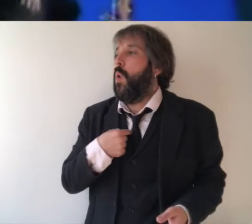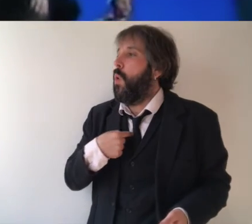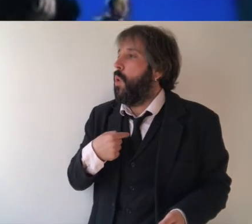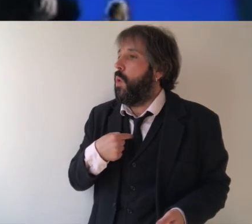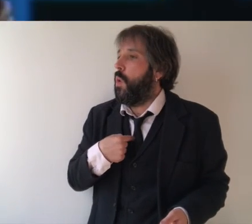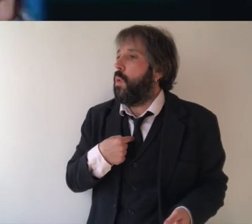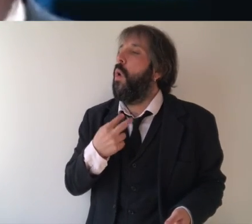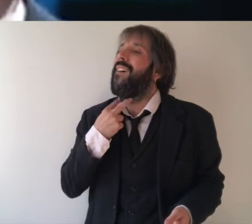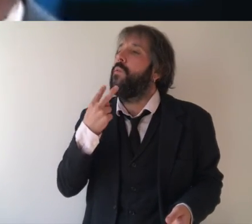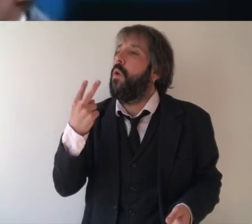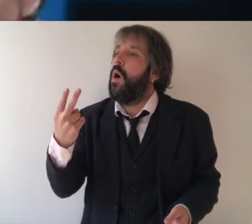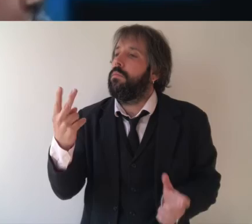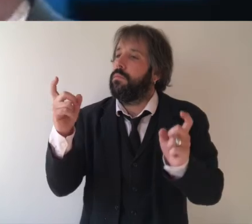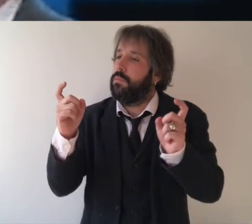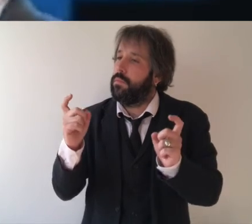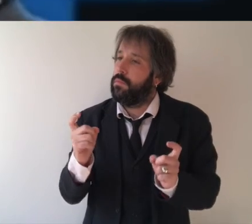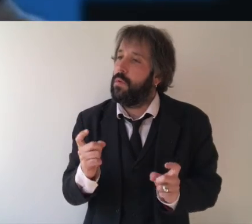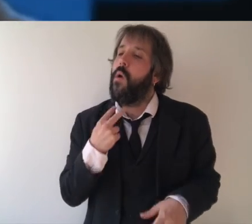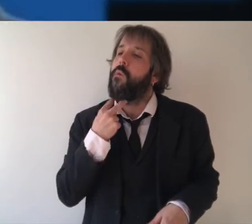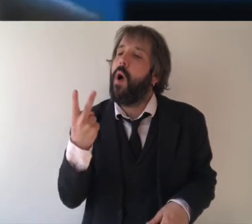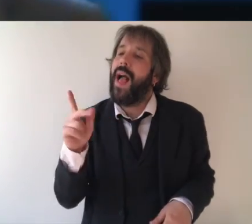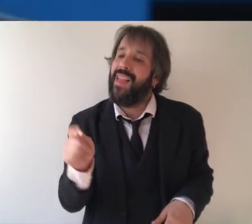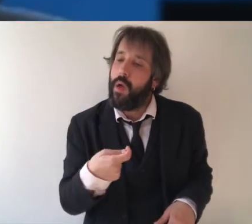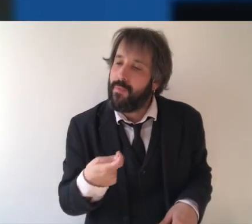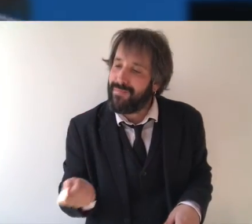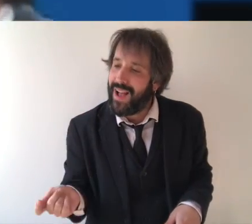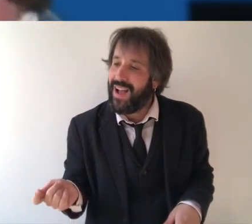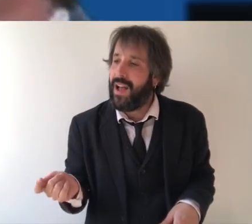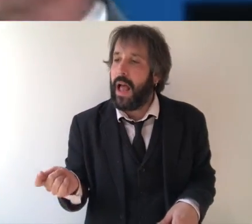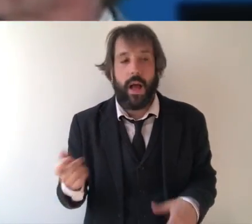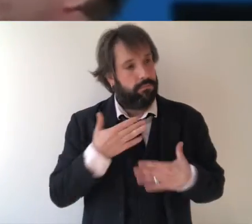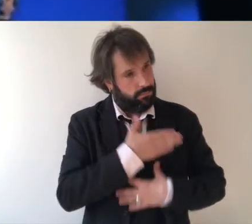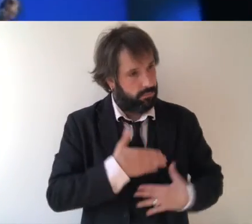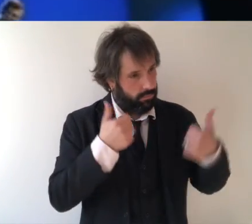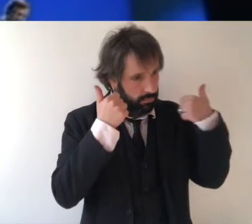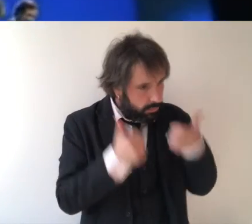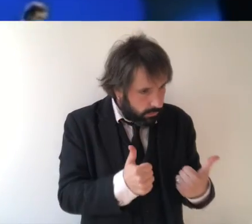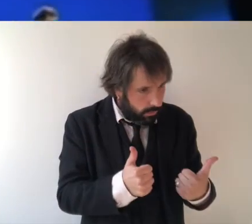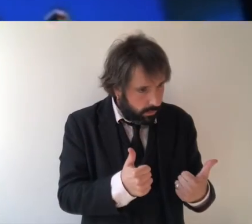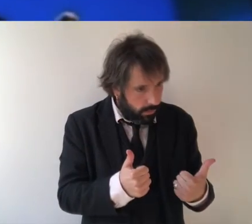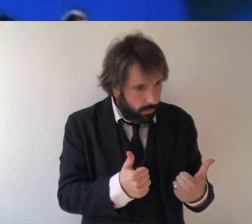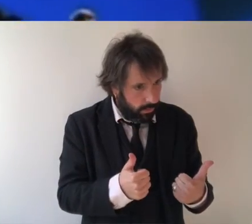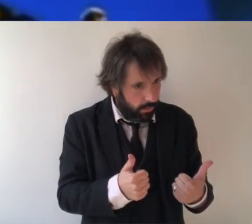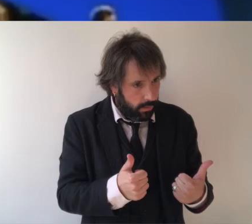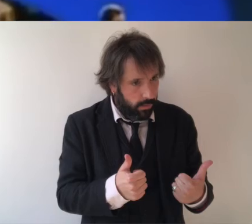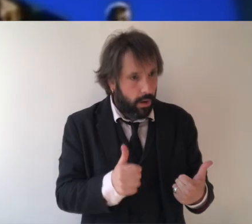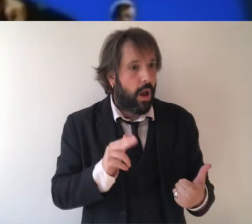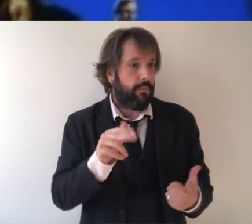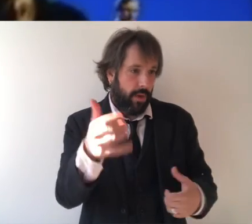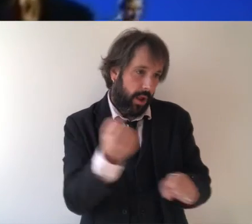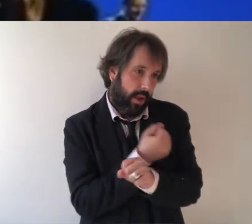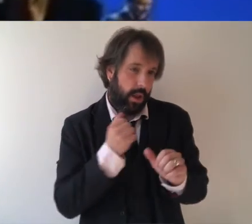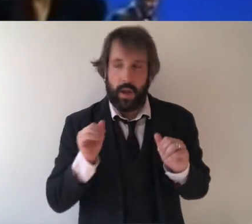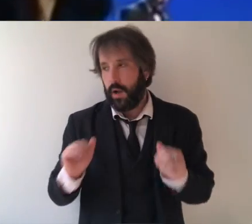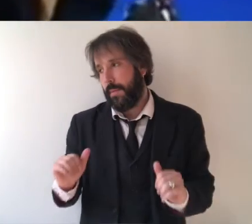de mon côté, alors, je retiens aussi un peu la bride. Je vais chanter au volume normal. Hein. Tu m'envoies ravi. Allez. On va y